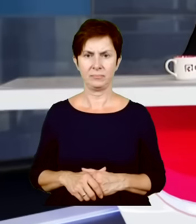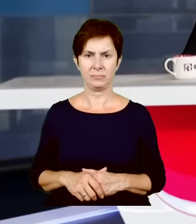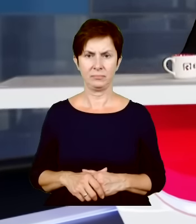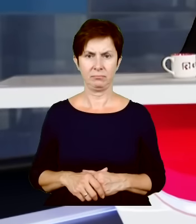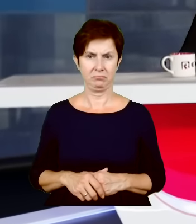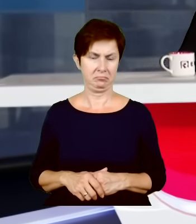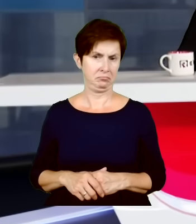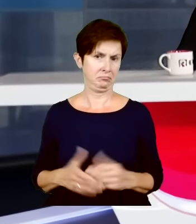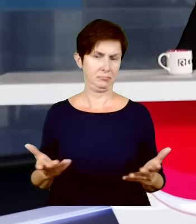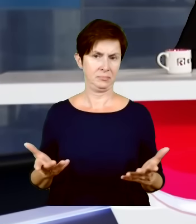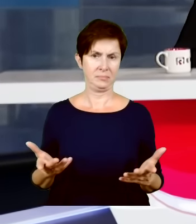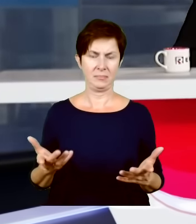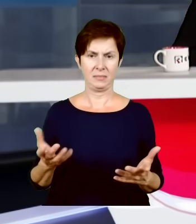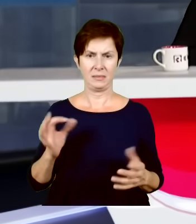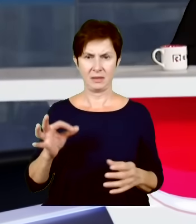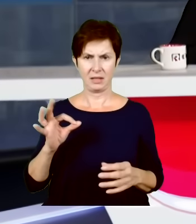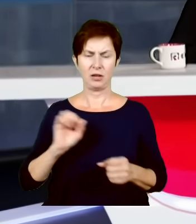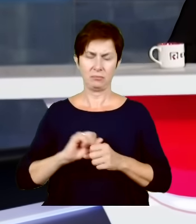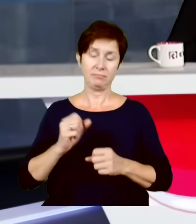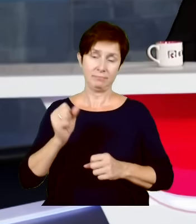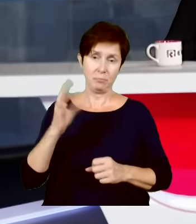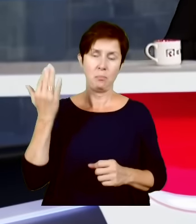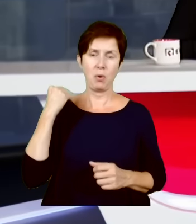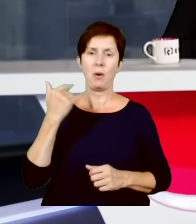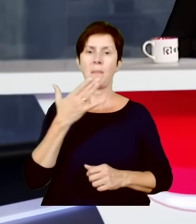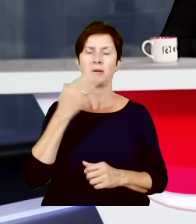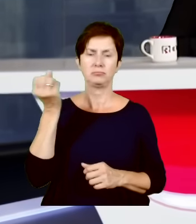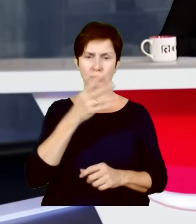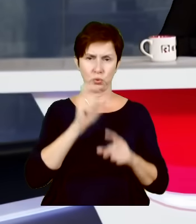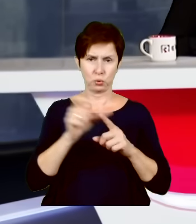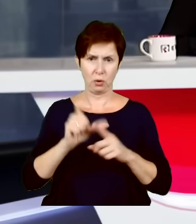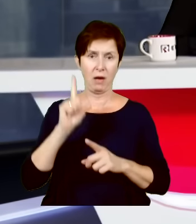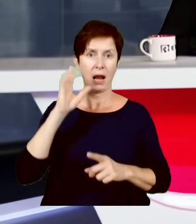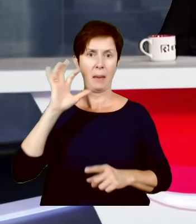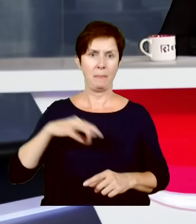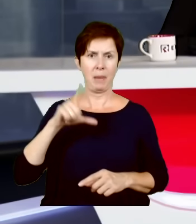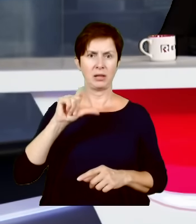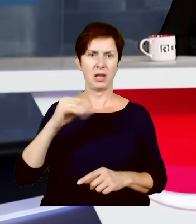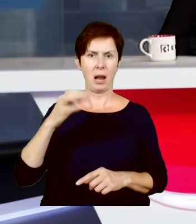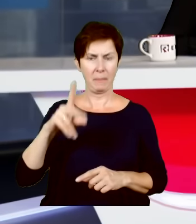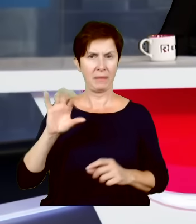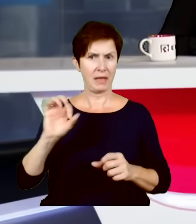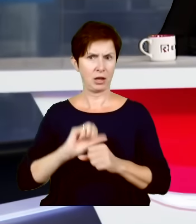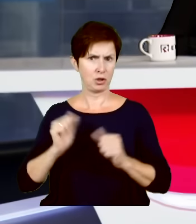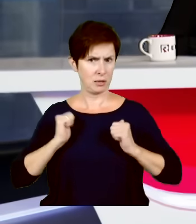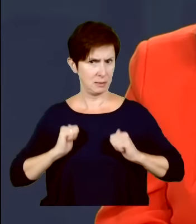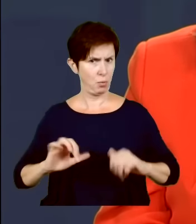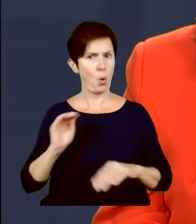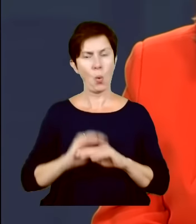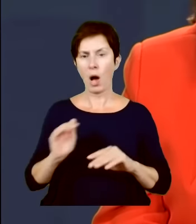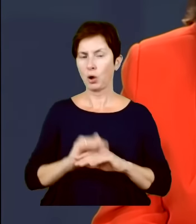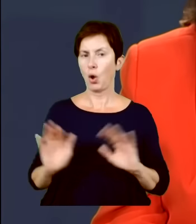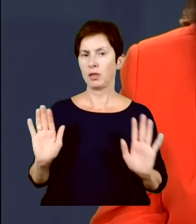No pojawiły się wulgaryzmy oczywiście ale jak na panią Lempart to powiem szczerze Ja byłam w szoku że było bardzo łagodnie